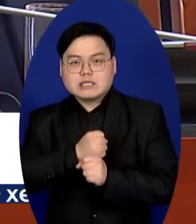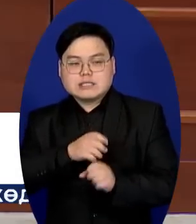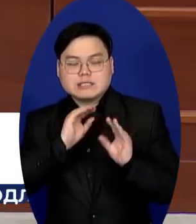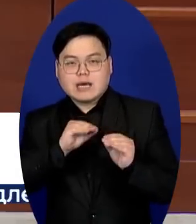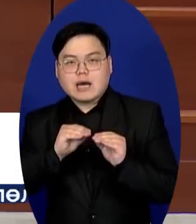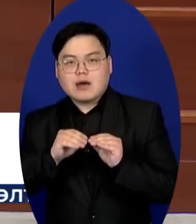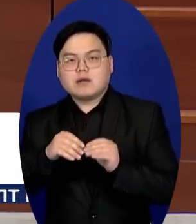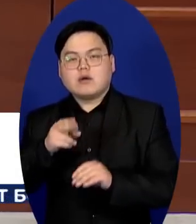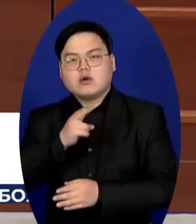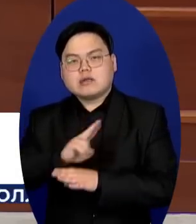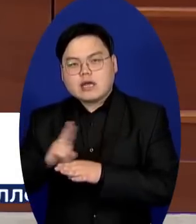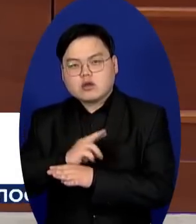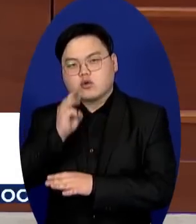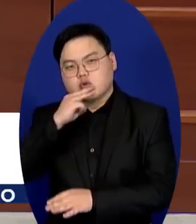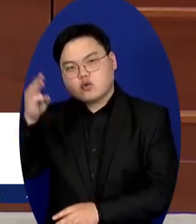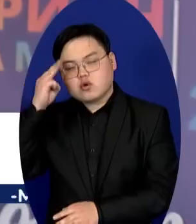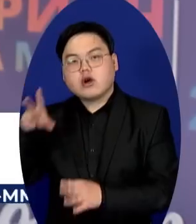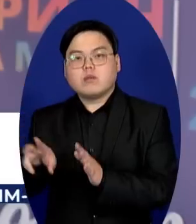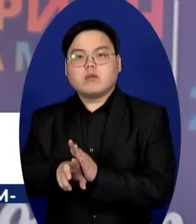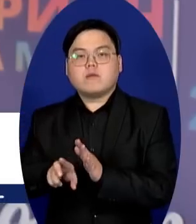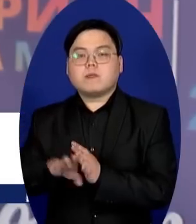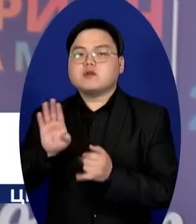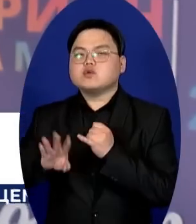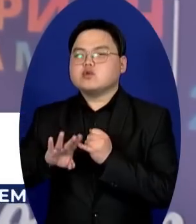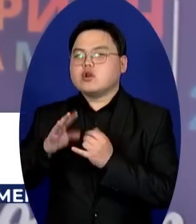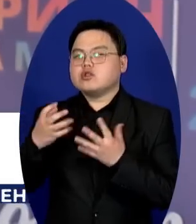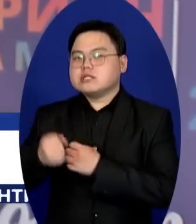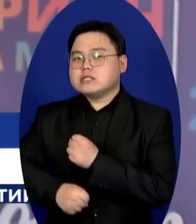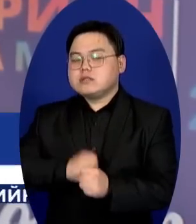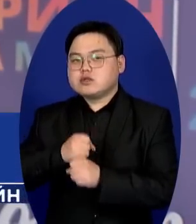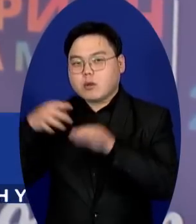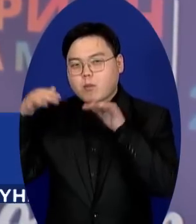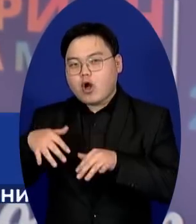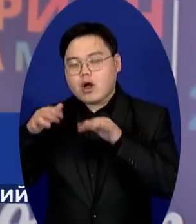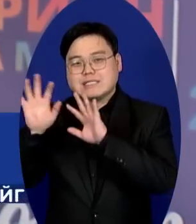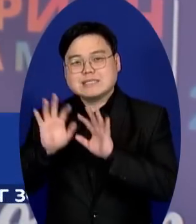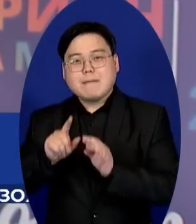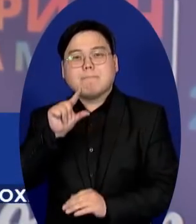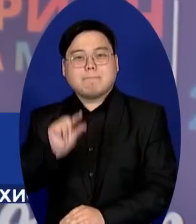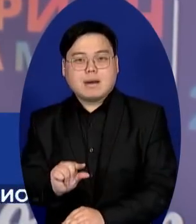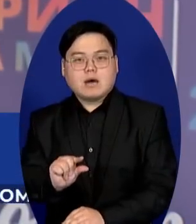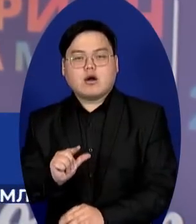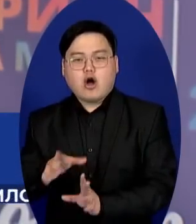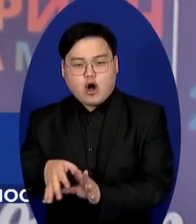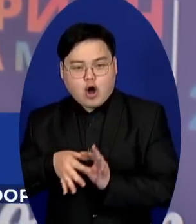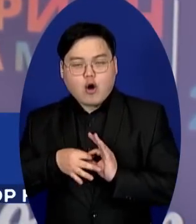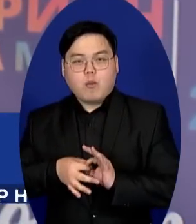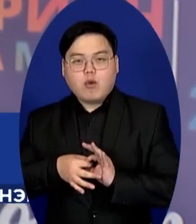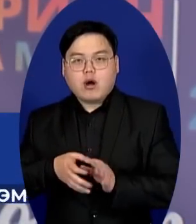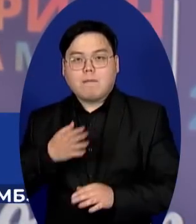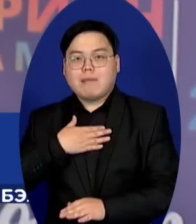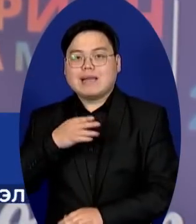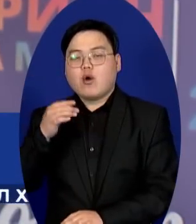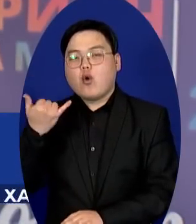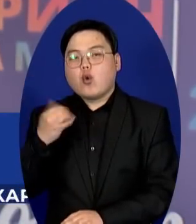байгуулах дадал дуршлагыг хуримтлуулна. Сүүлийн хэдэн жил ерөөсө бороо цаас уур маш бага орсонтой холбоотой манай усан